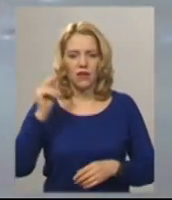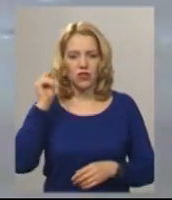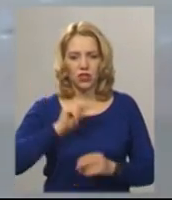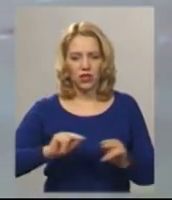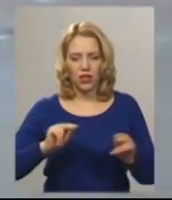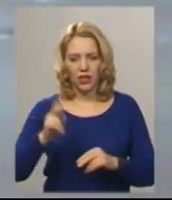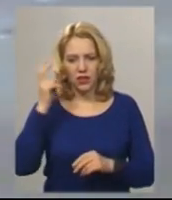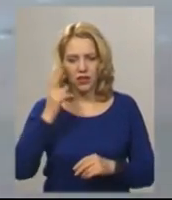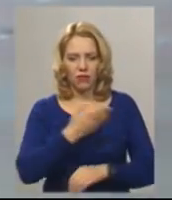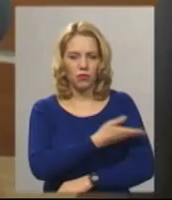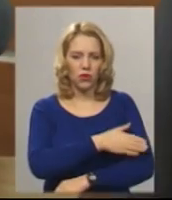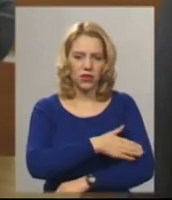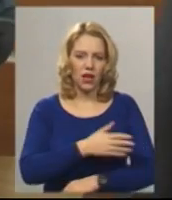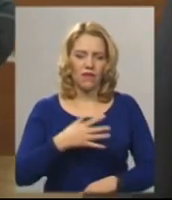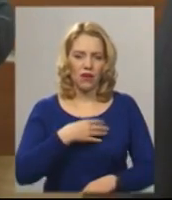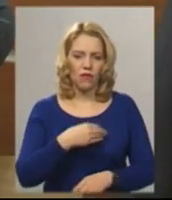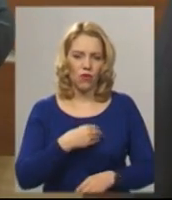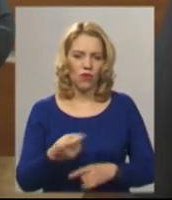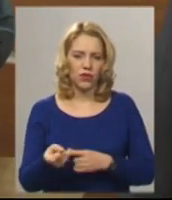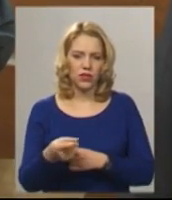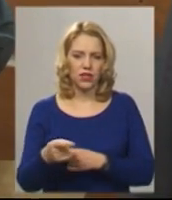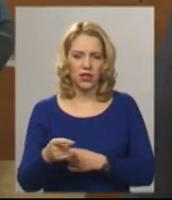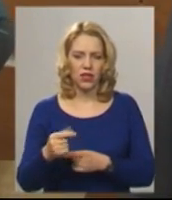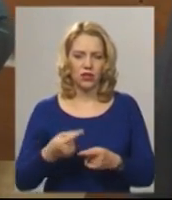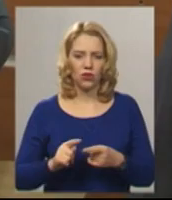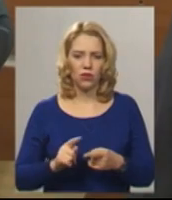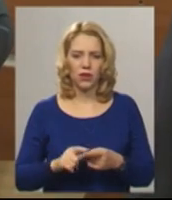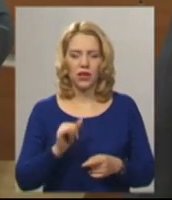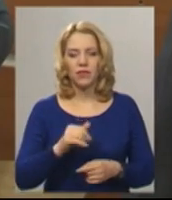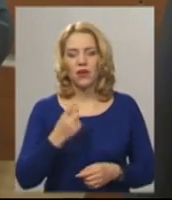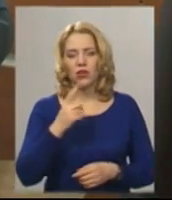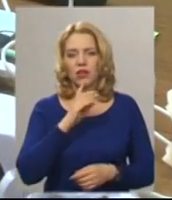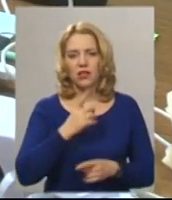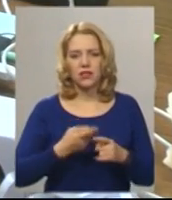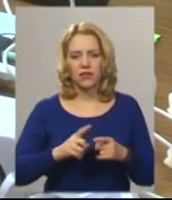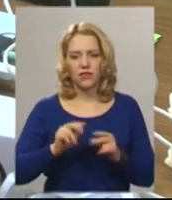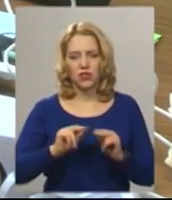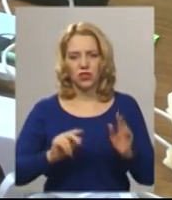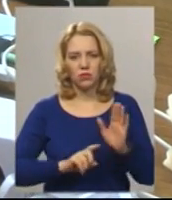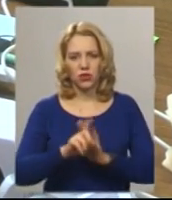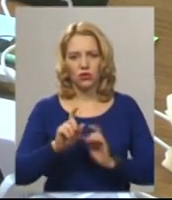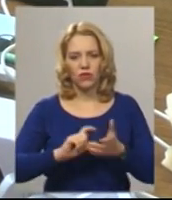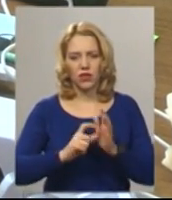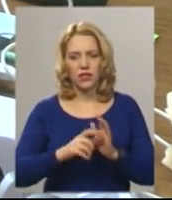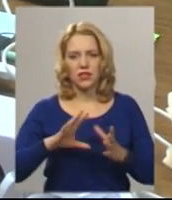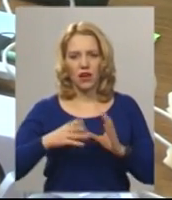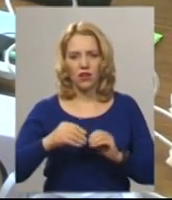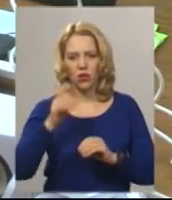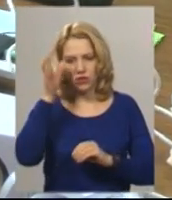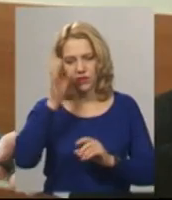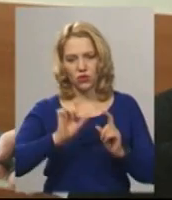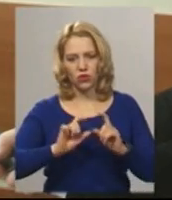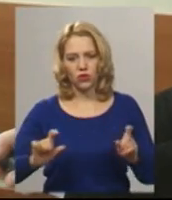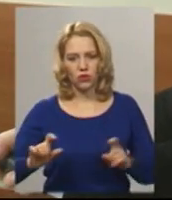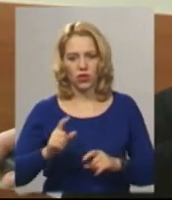Полтави, Львова та фіналістами національної премії Global Teacher Prize Ukraine. Одна із них – вчителька початкових класів загальноосвітньої львівської школи Ольга